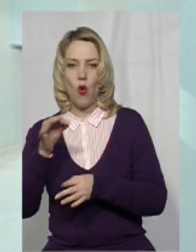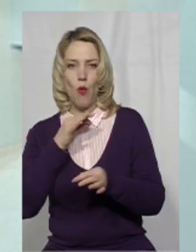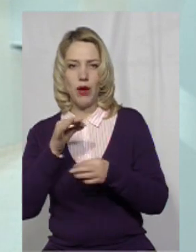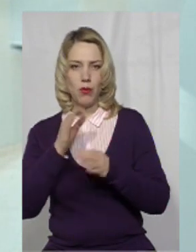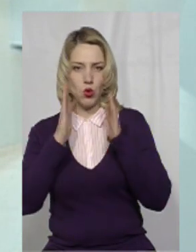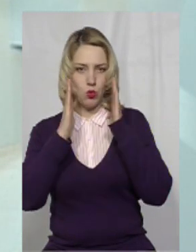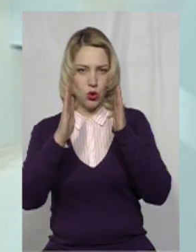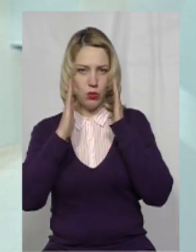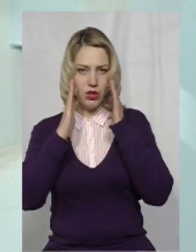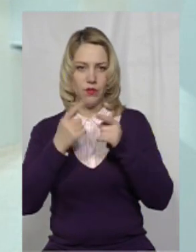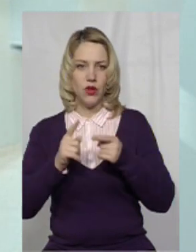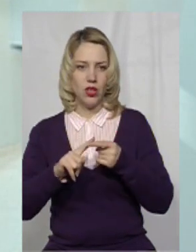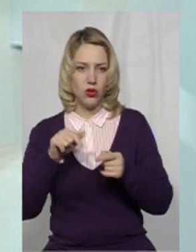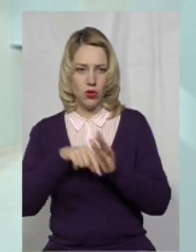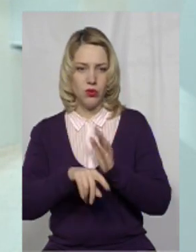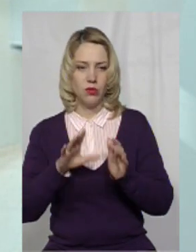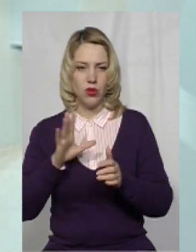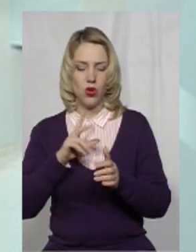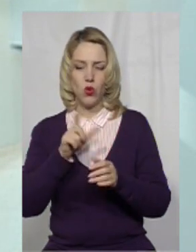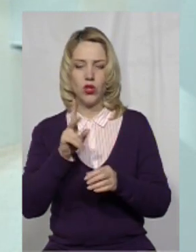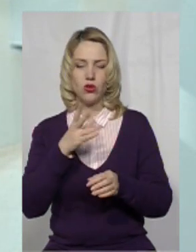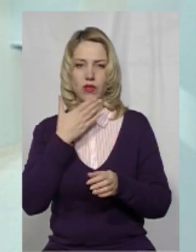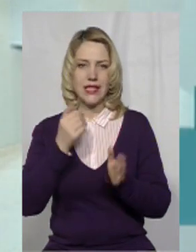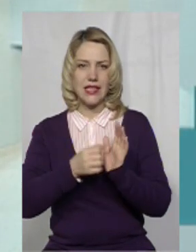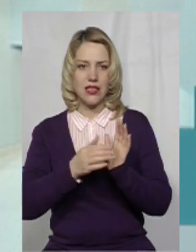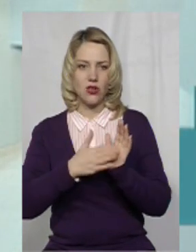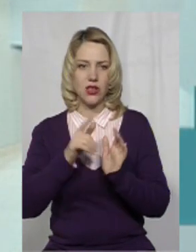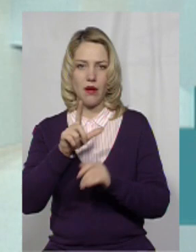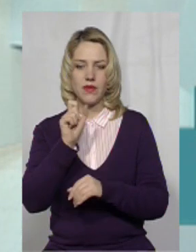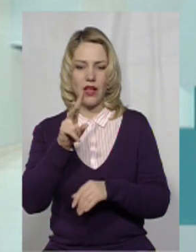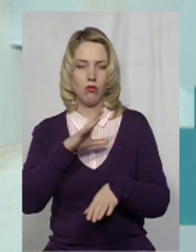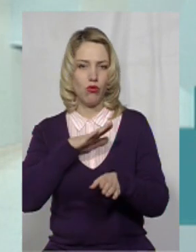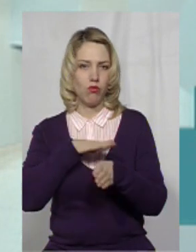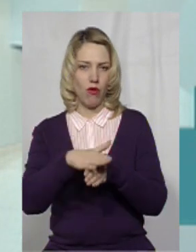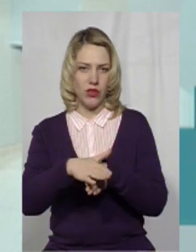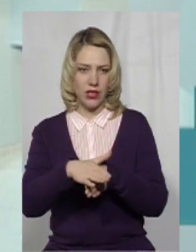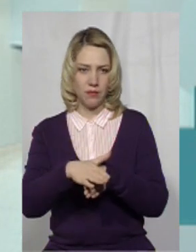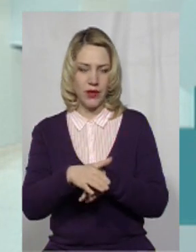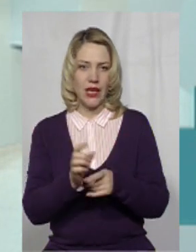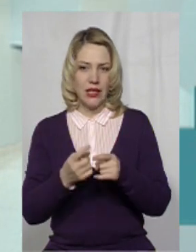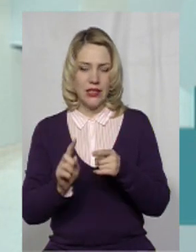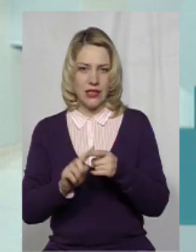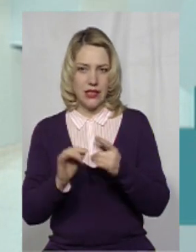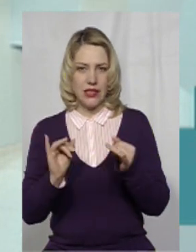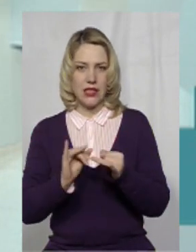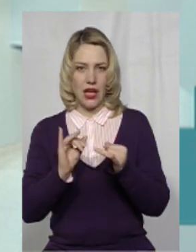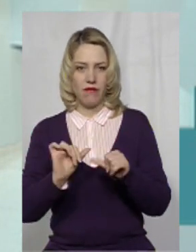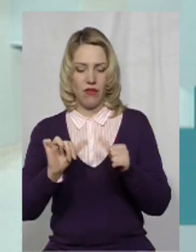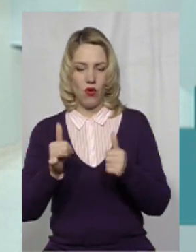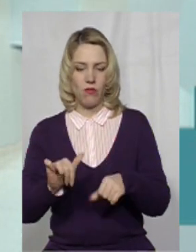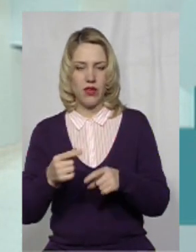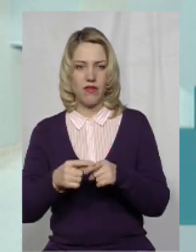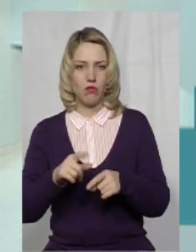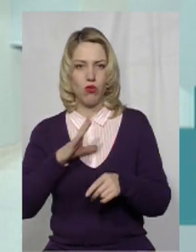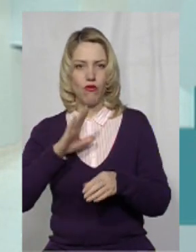перемовинах B2B. Тобто приходили люди, які не були навіть зареєстровані. Там зал був фактично повністю повний. Значить, це досить такий цікавий формат, і